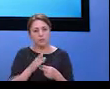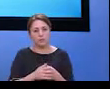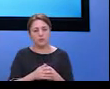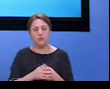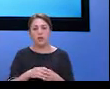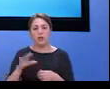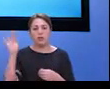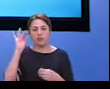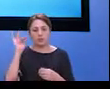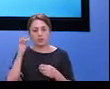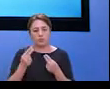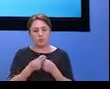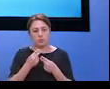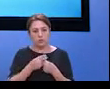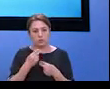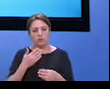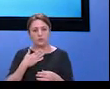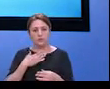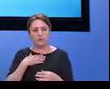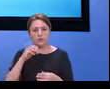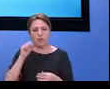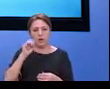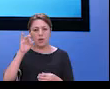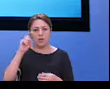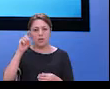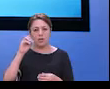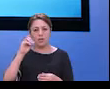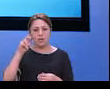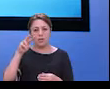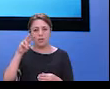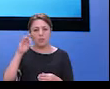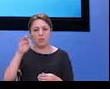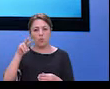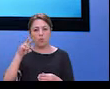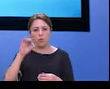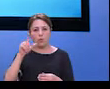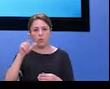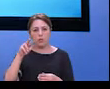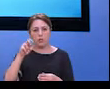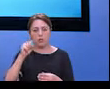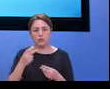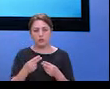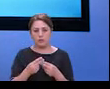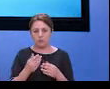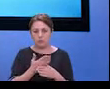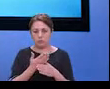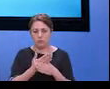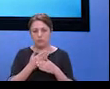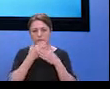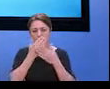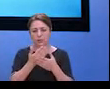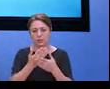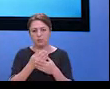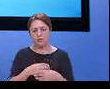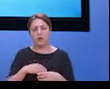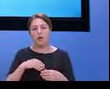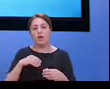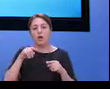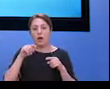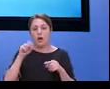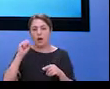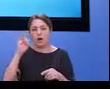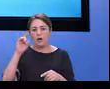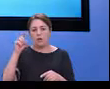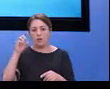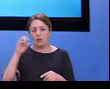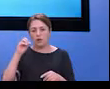bizga birinchi navbatda arxeologlar yordamga kelar ekan. Demak, aynan arxeologlar qazilma ishlari